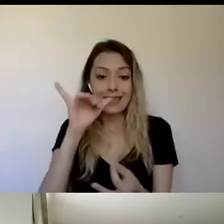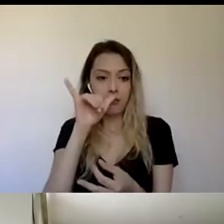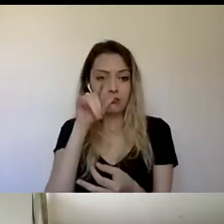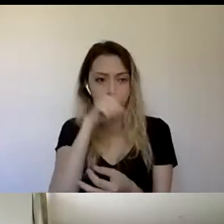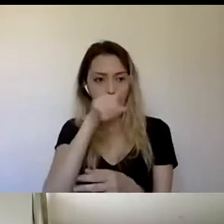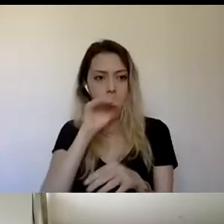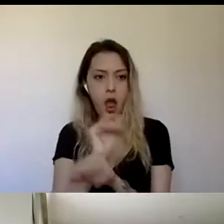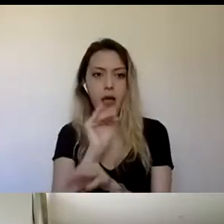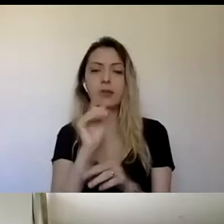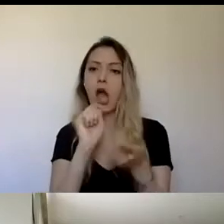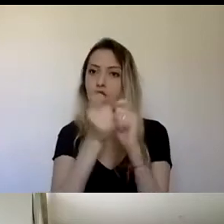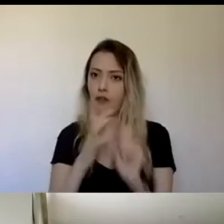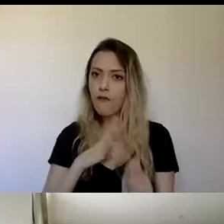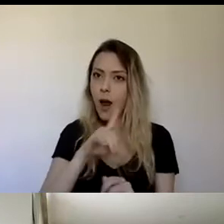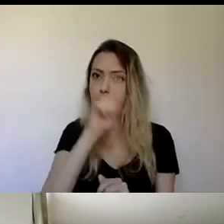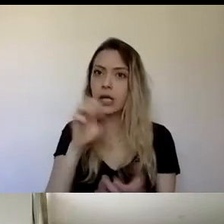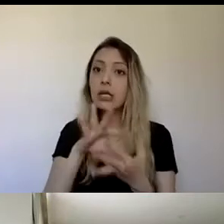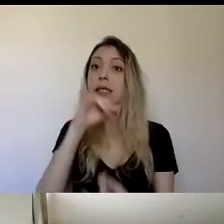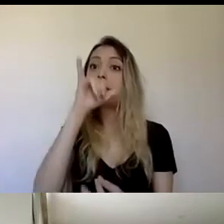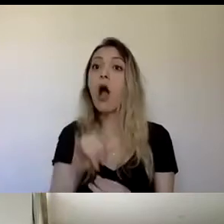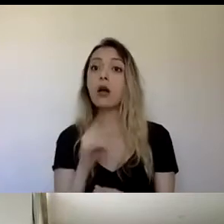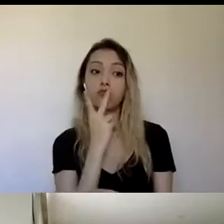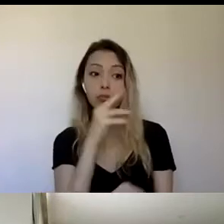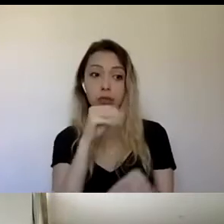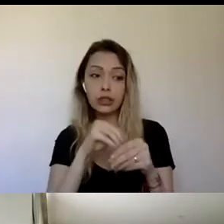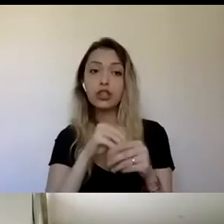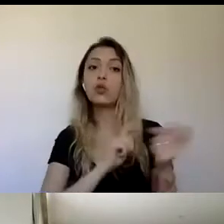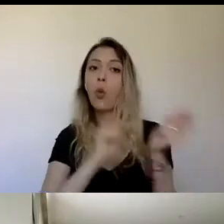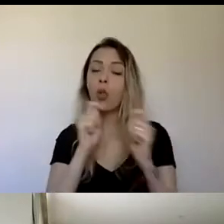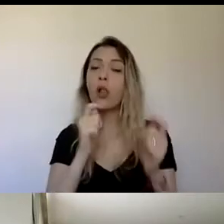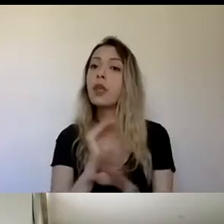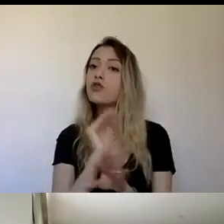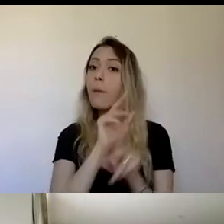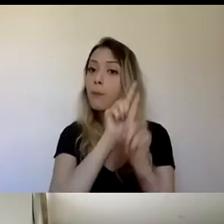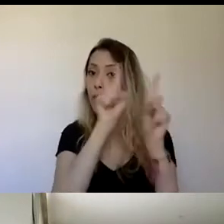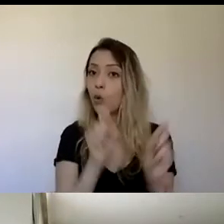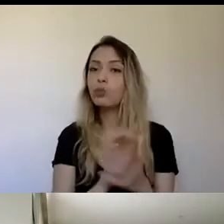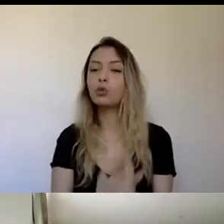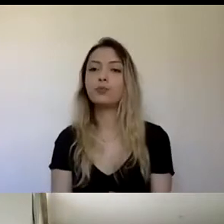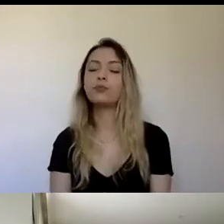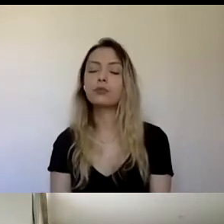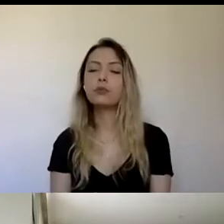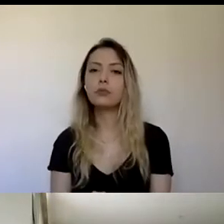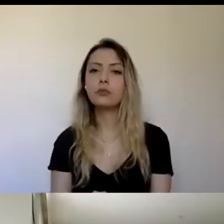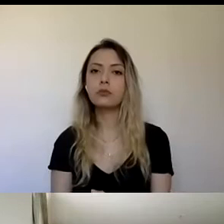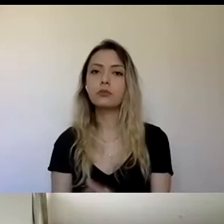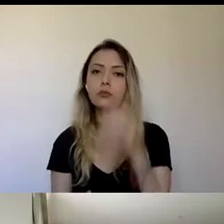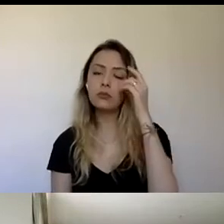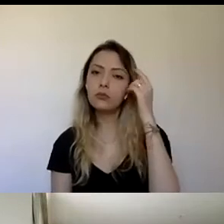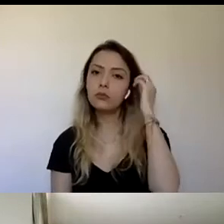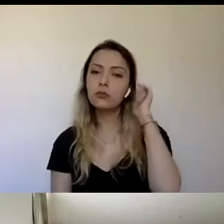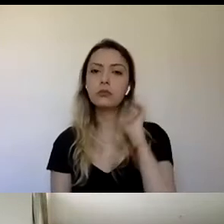insan haklarını keyfiyle kullanıp yaşayabiliyorlar mı? Burada da devletin atması